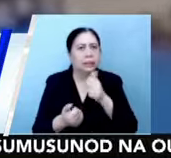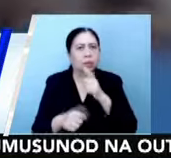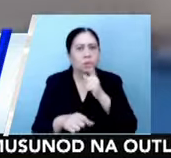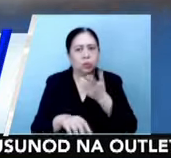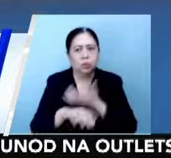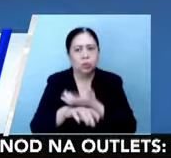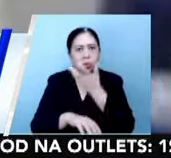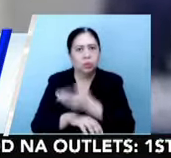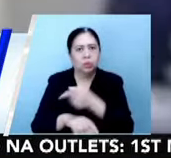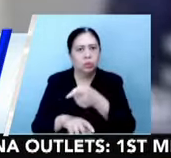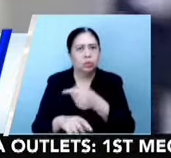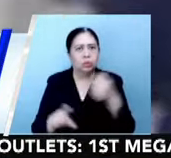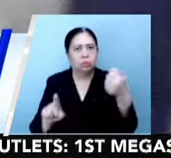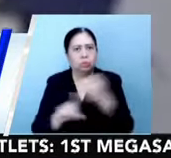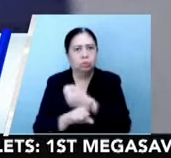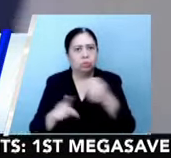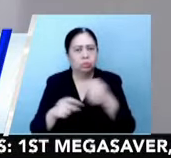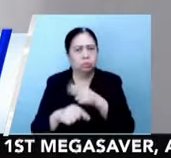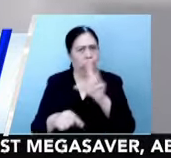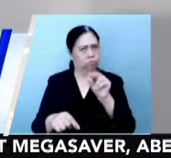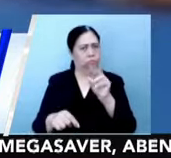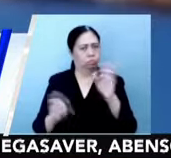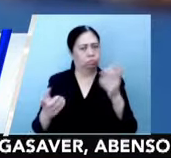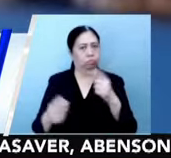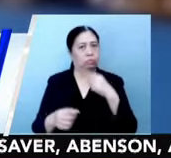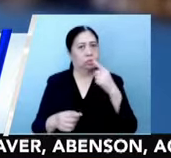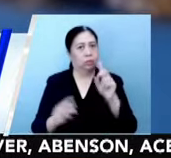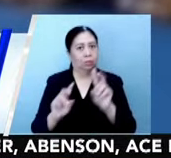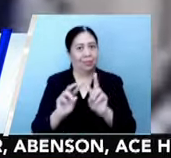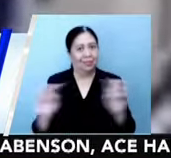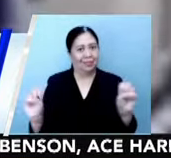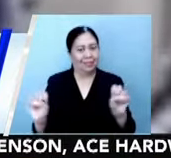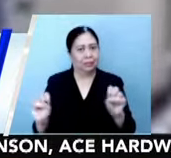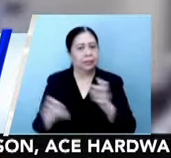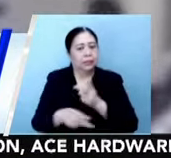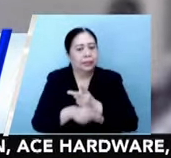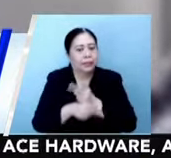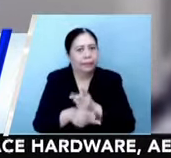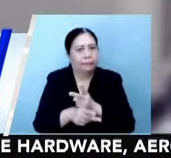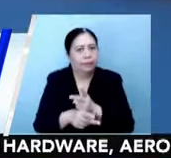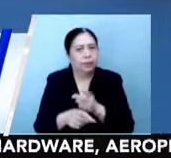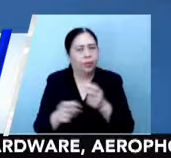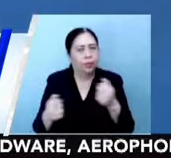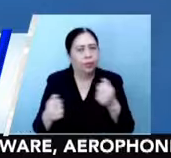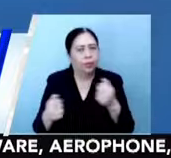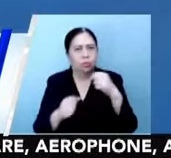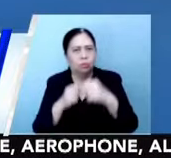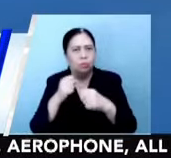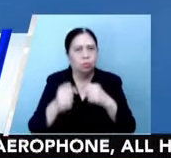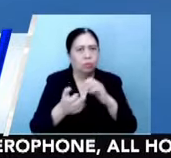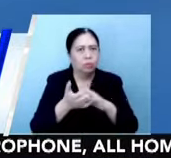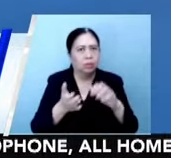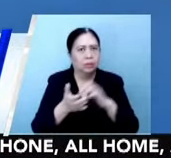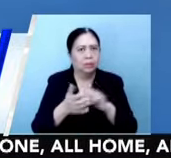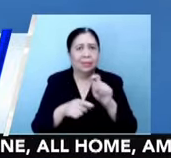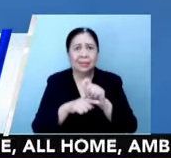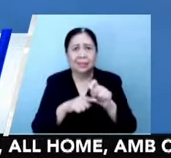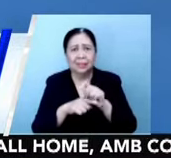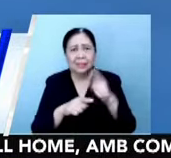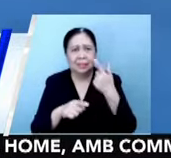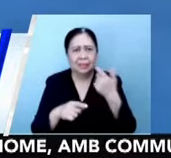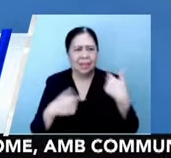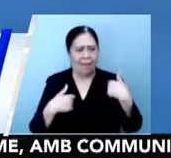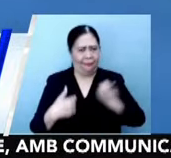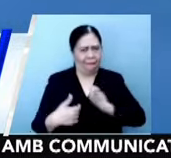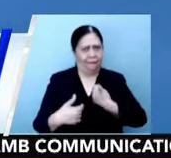sa sparring. Dagdag pa ng black belter, maingat ang laro niya sa sparring dahil sa iniindang injury.